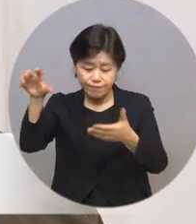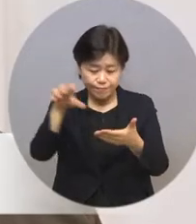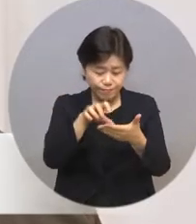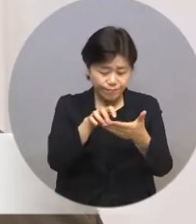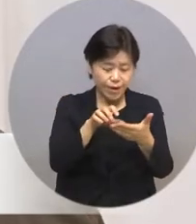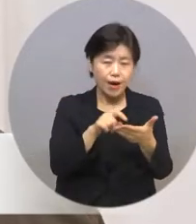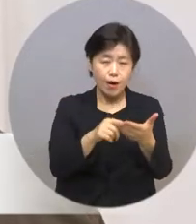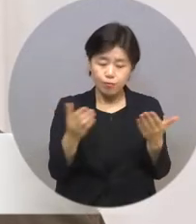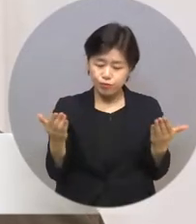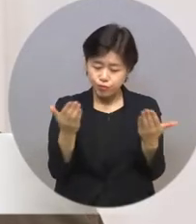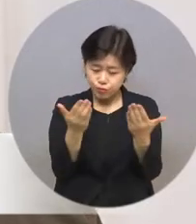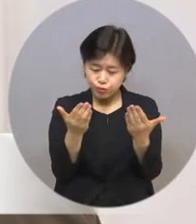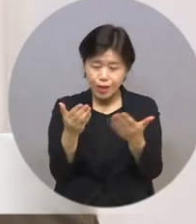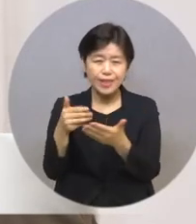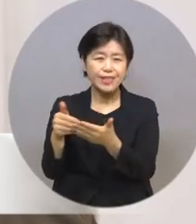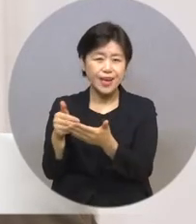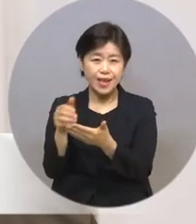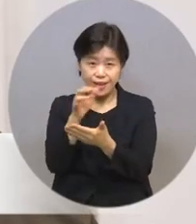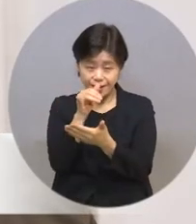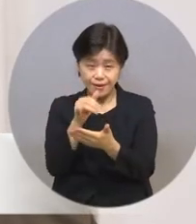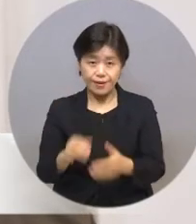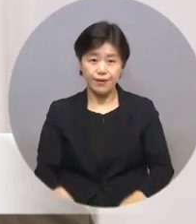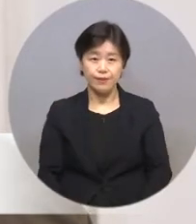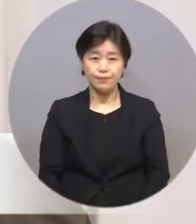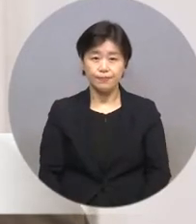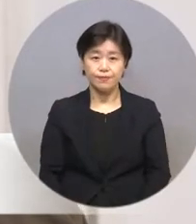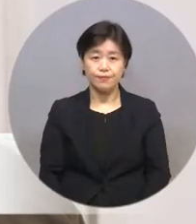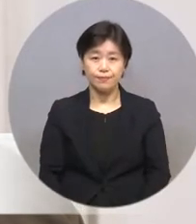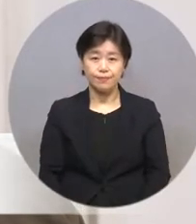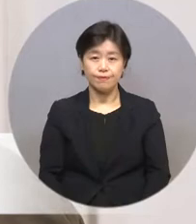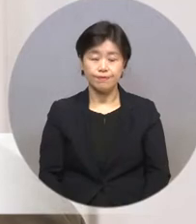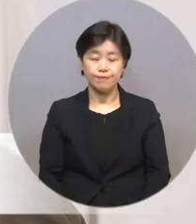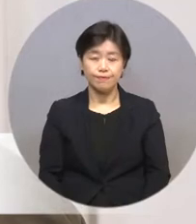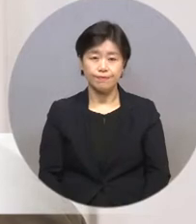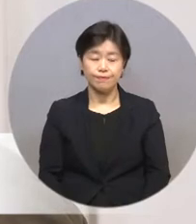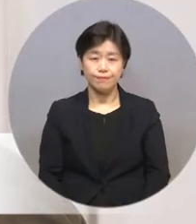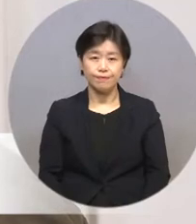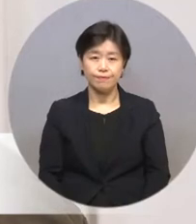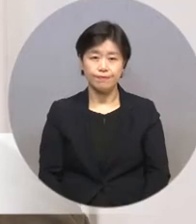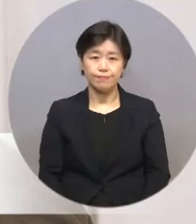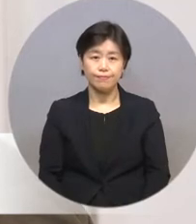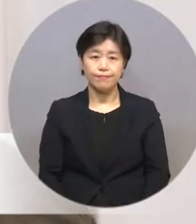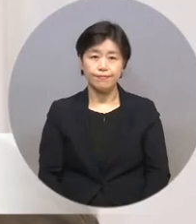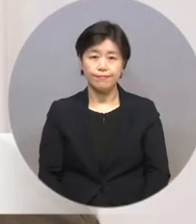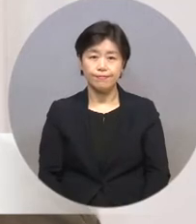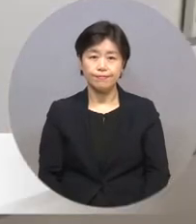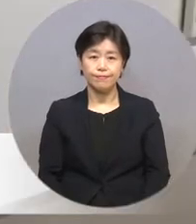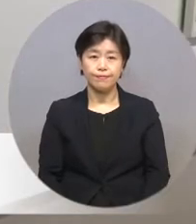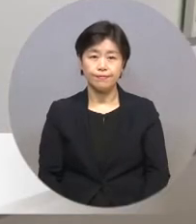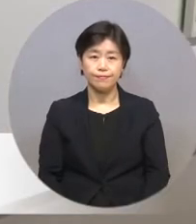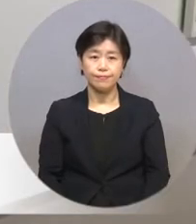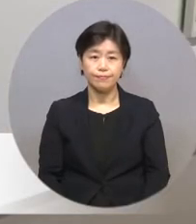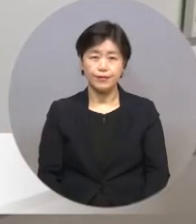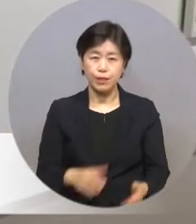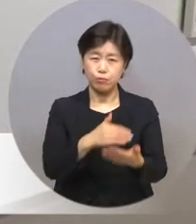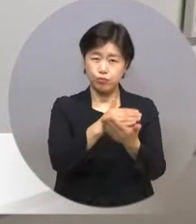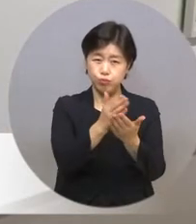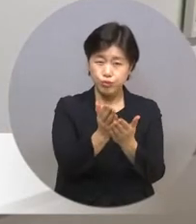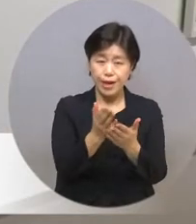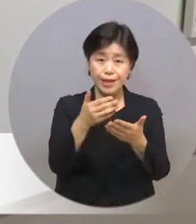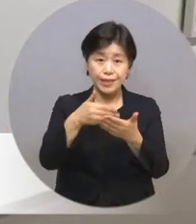외국 풍경들 이런 것들을 주제로 해서 소재로 그걸 잡아 가지고 작업을 하고 있습니다 다양한